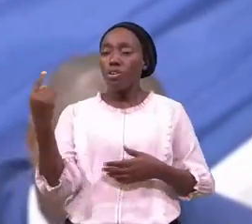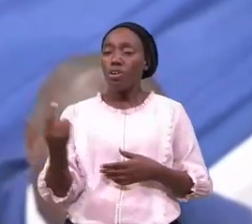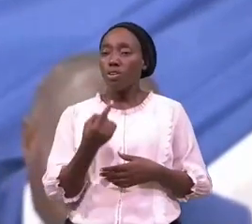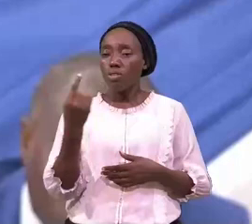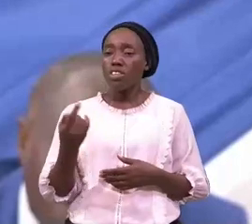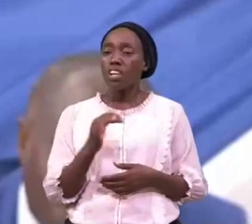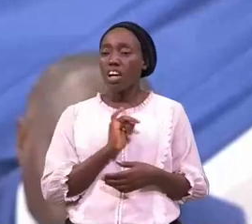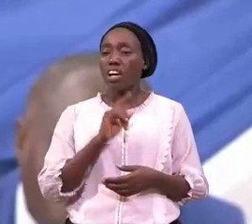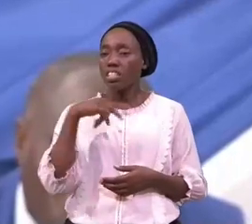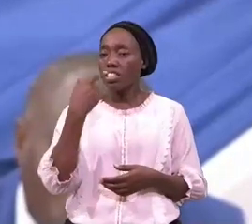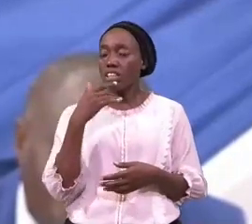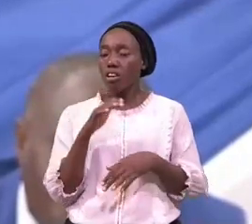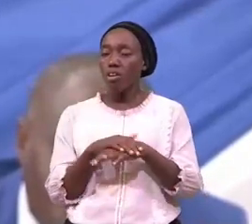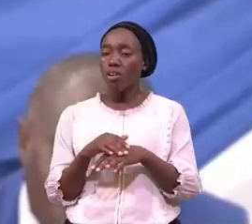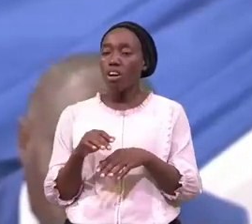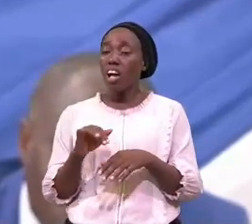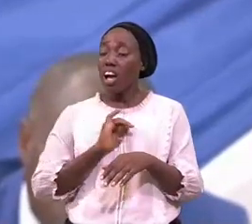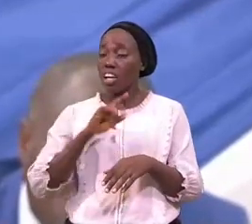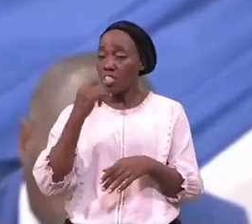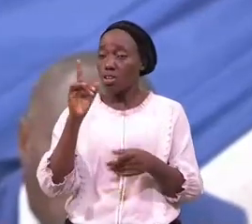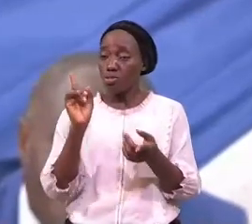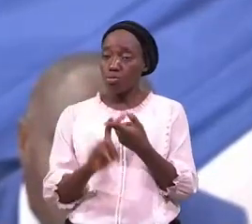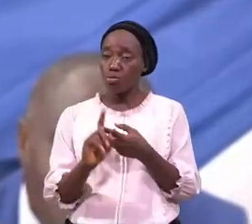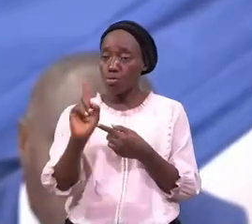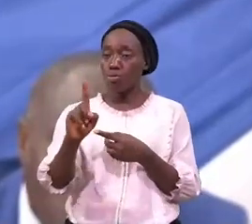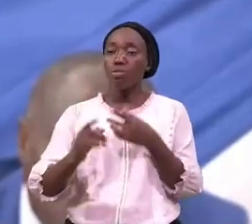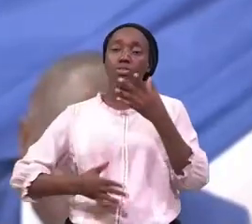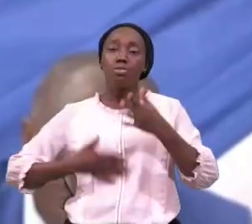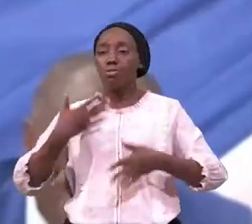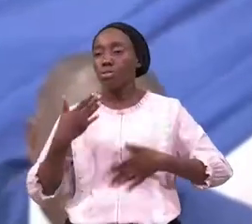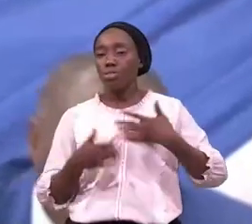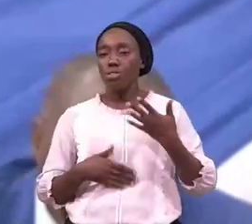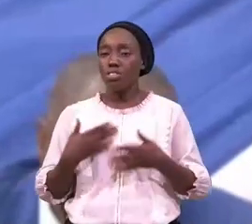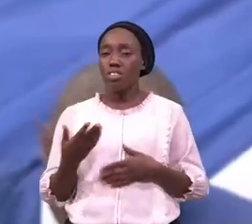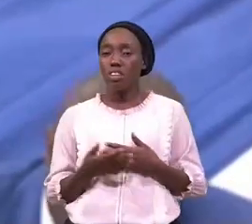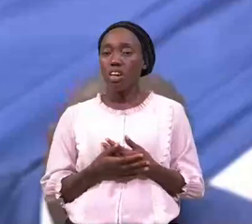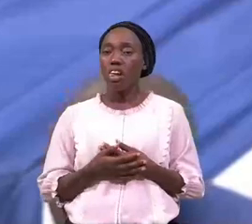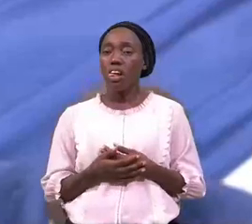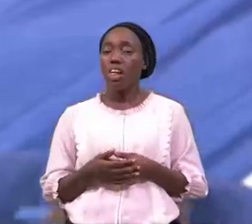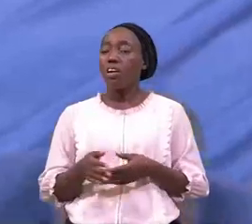et s'il venait pour dire, la parole de Dieu dit, Ninive, vite, réjouissez-vous toujours, la parole de Dieu réjouissez-vous.